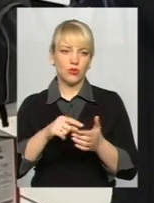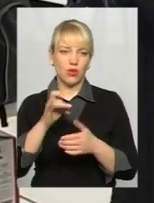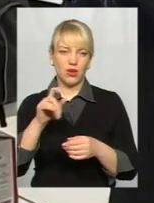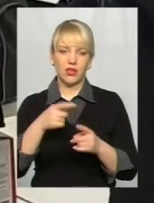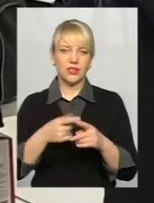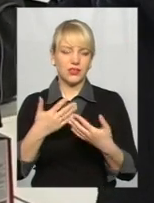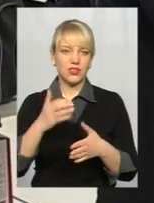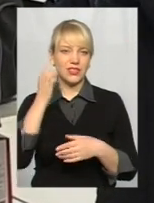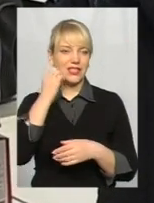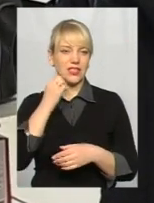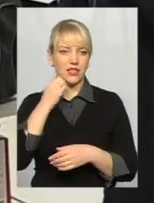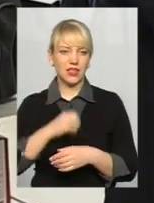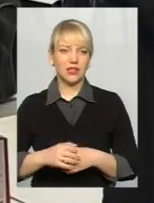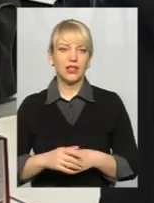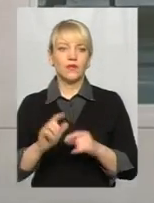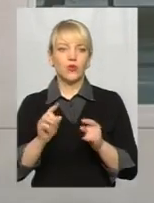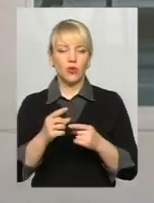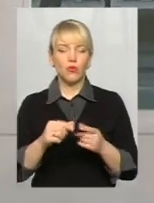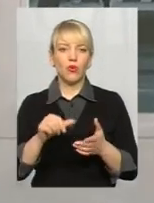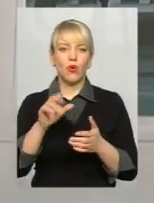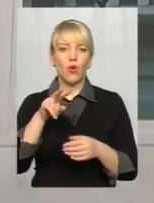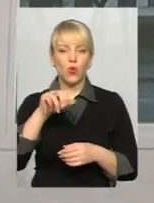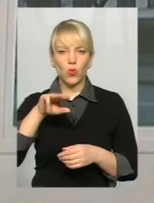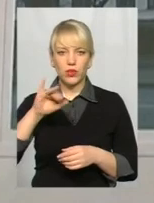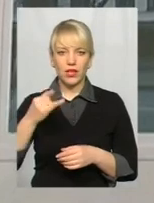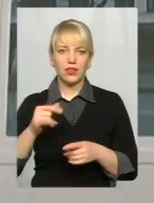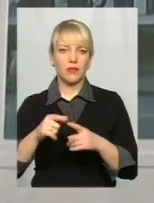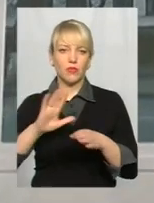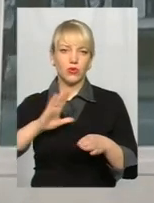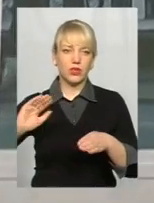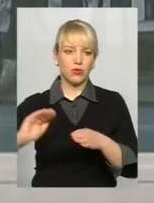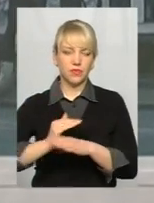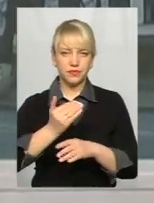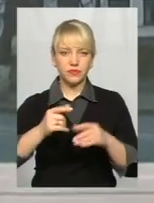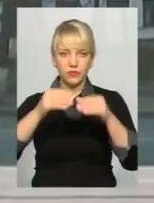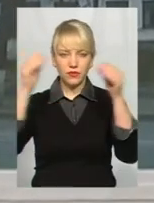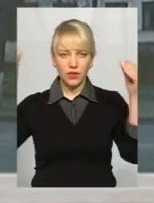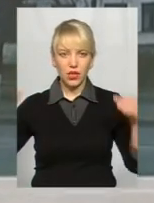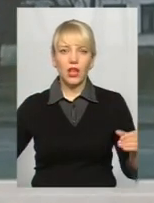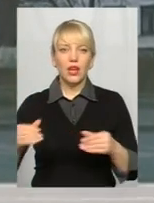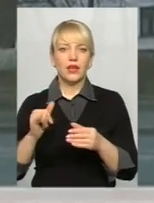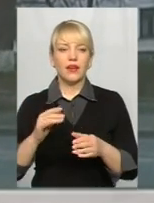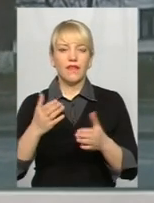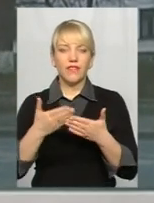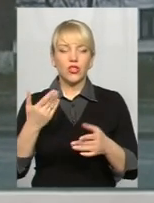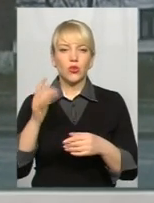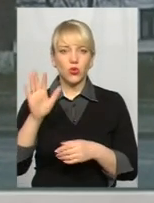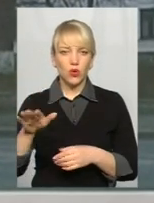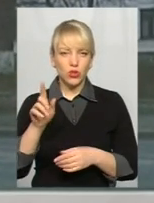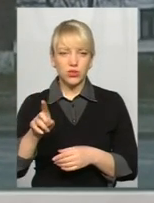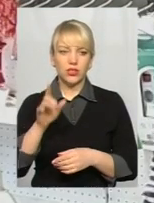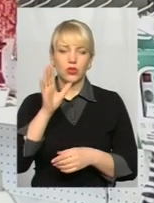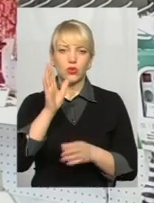розповідають представники Тритону. Тому у лютому реклама носій демонтували комунальники. Відтоді доля цієї конструкції підприємцям